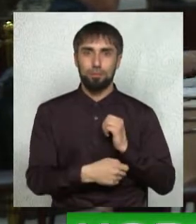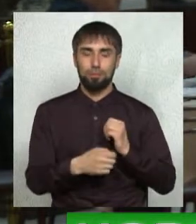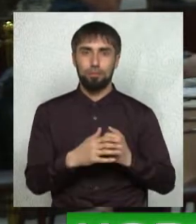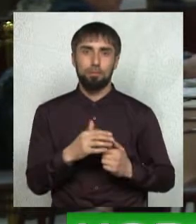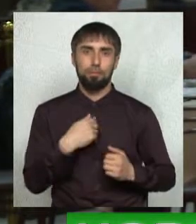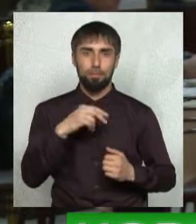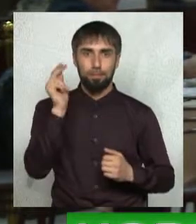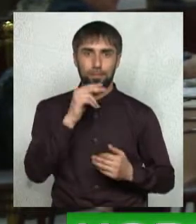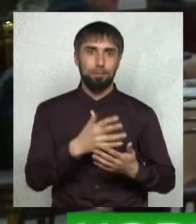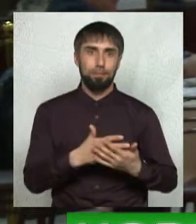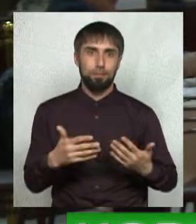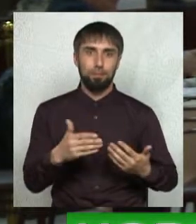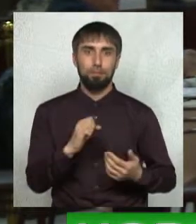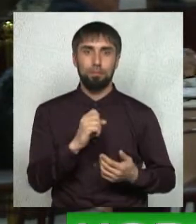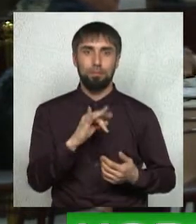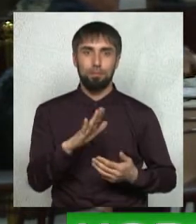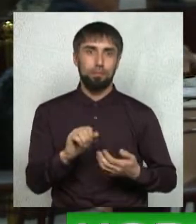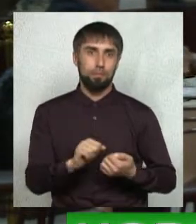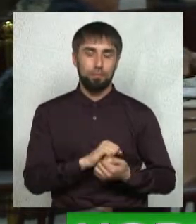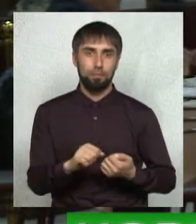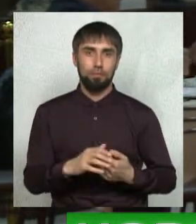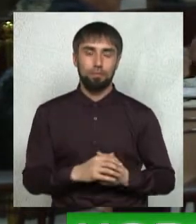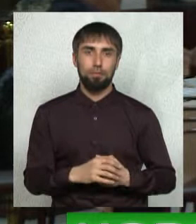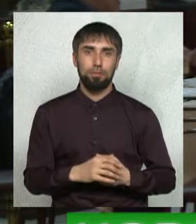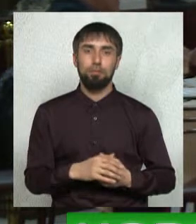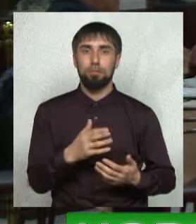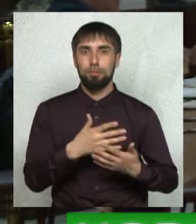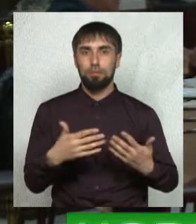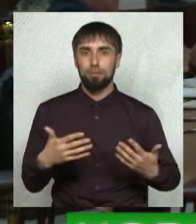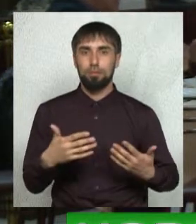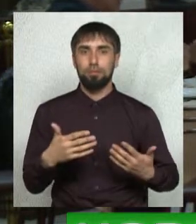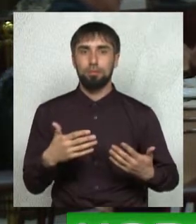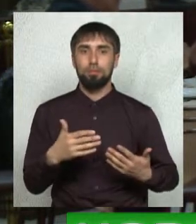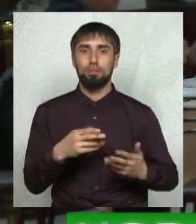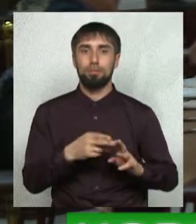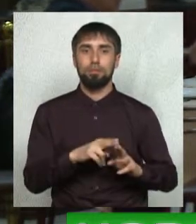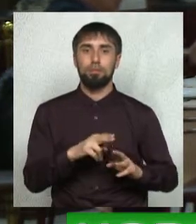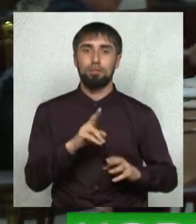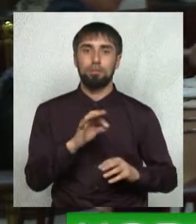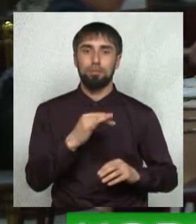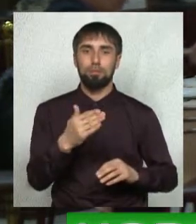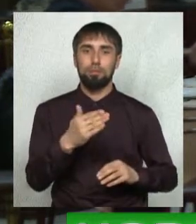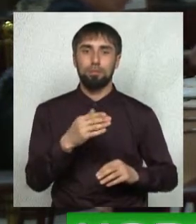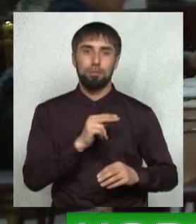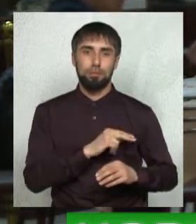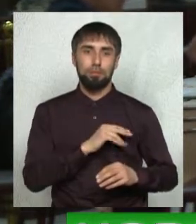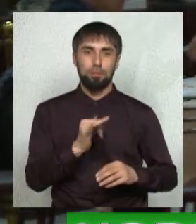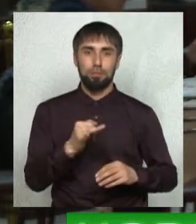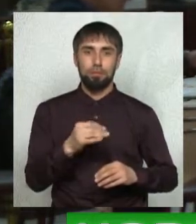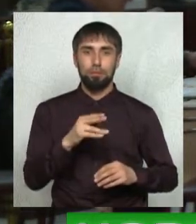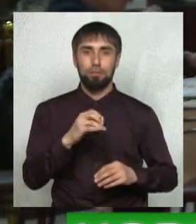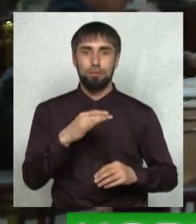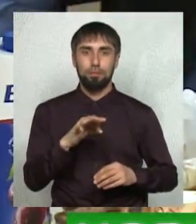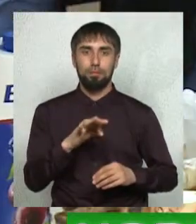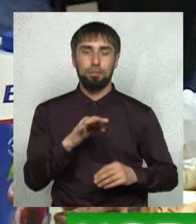мы изучали различные архивные документы, различные искусствоведческие работы, публикации по